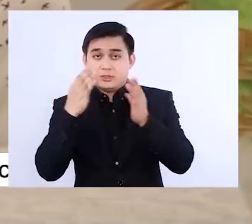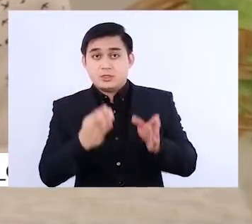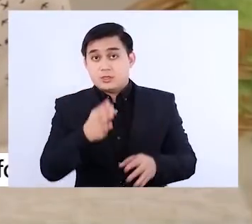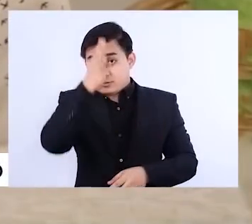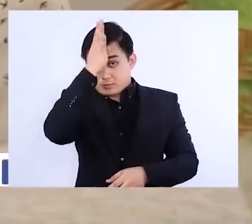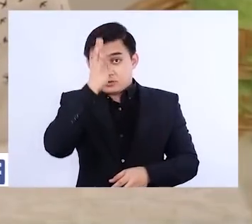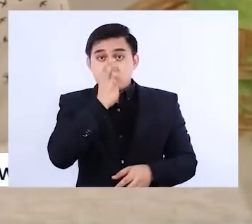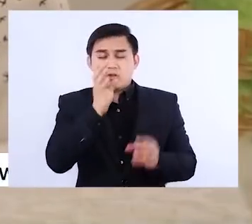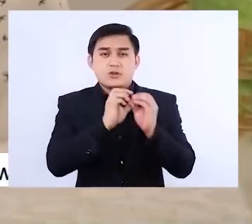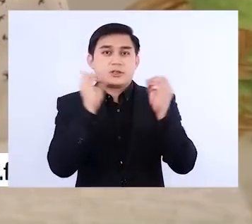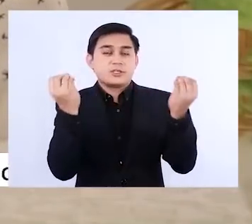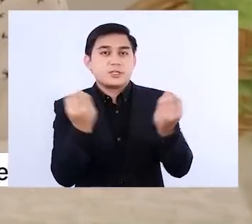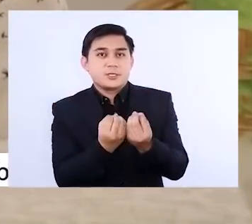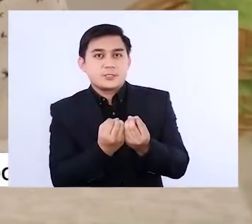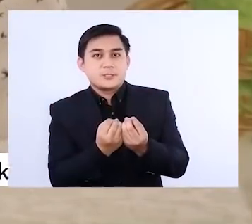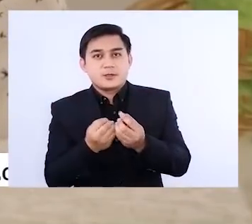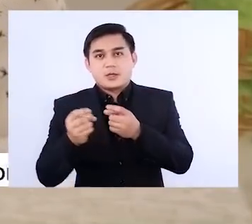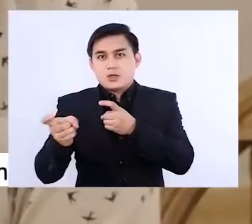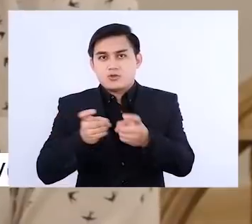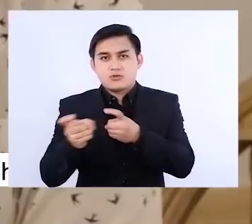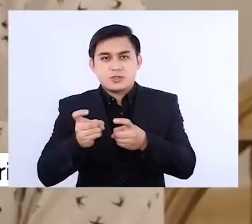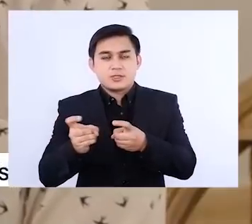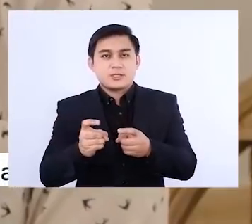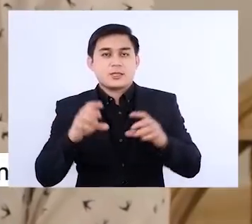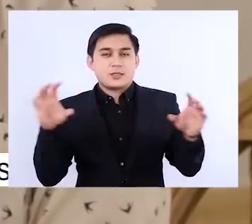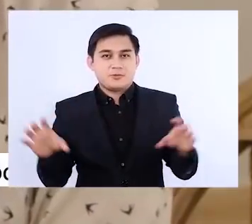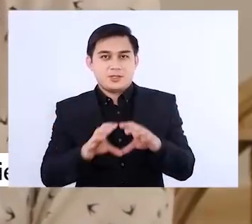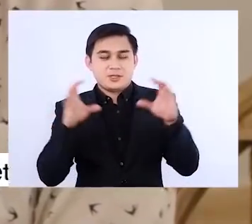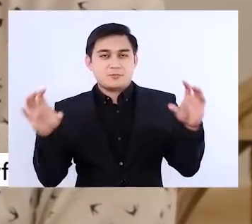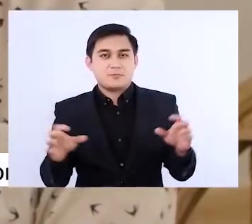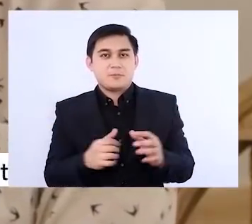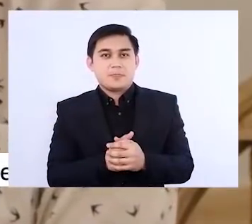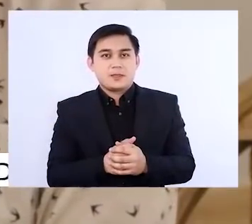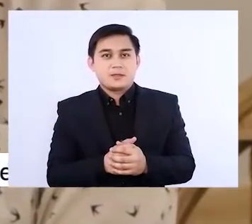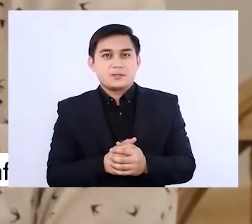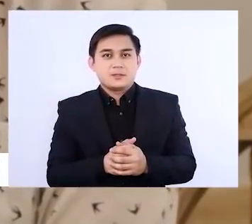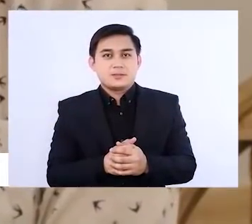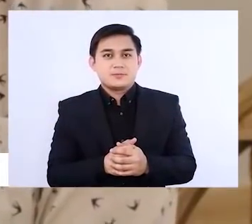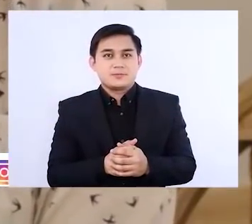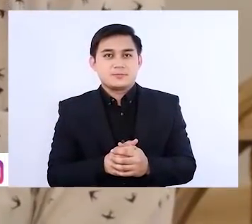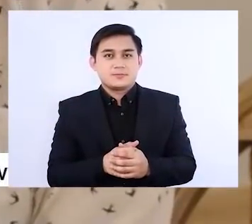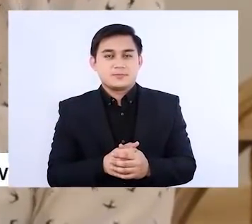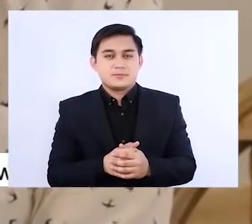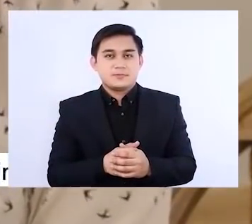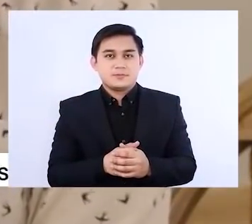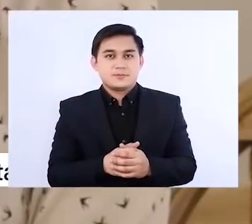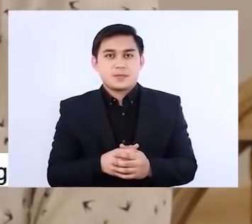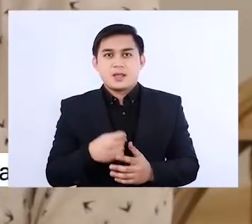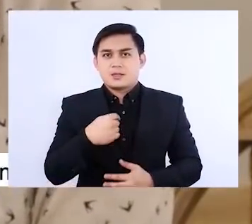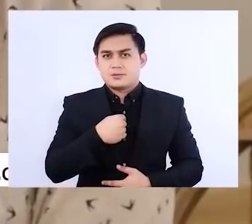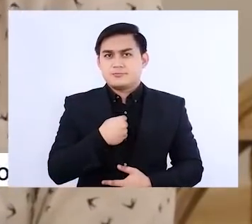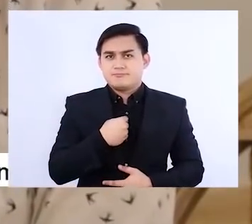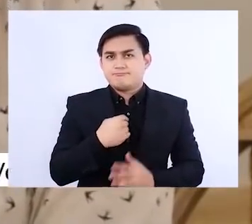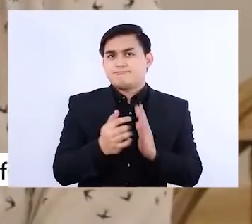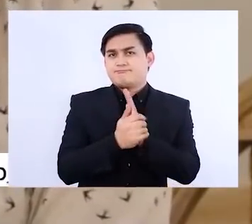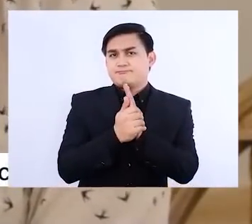buklod na isa sa nagsaayos sa aktibidad. Bilang may karanasan sa pagninegosyo,